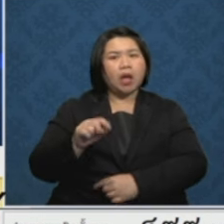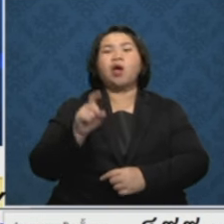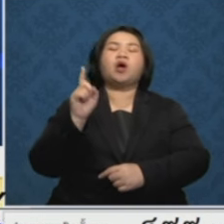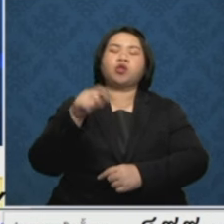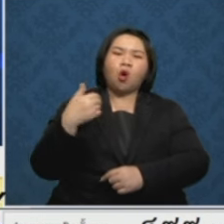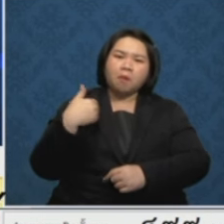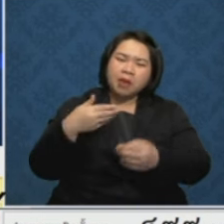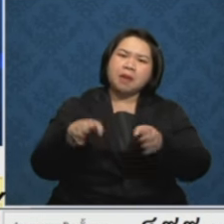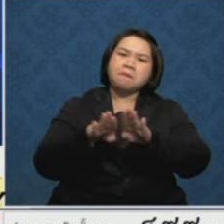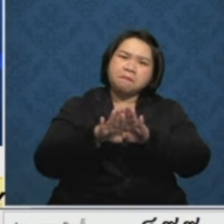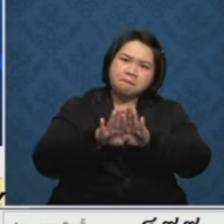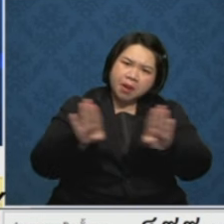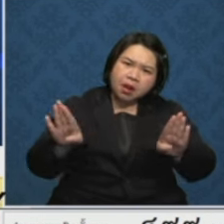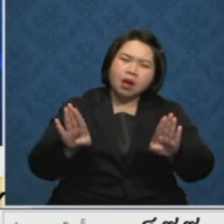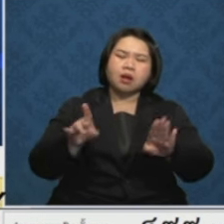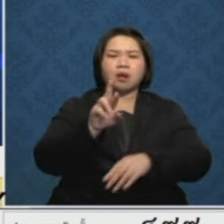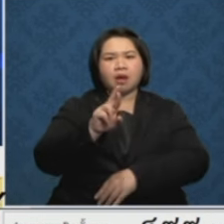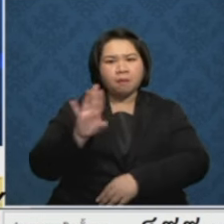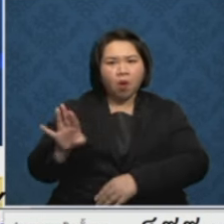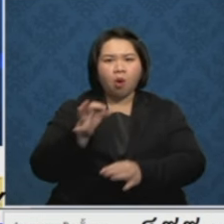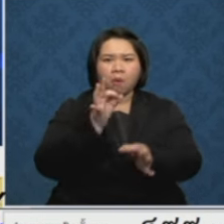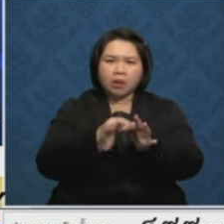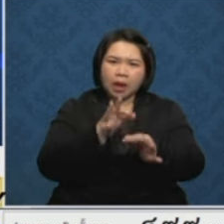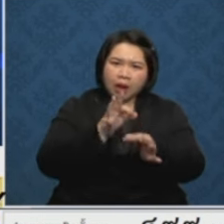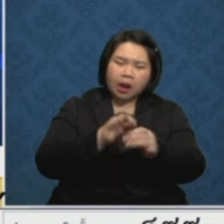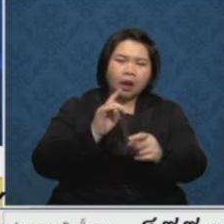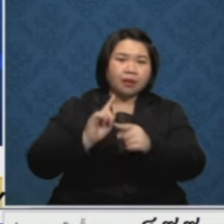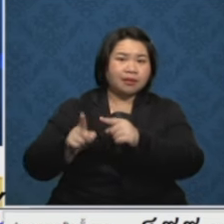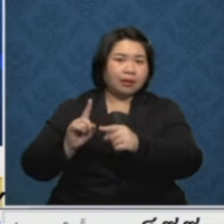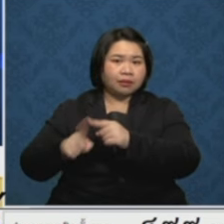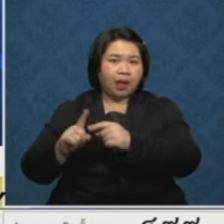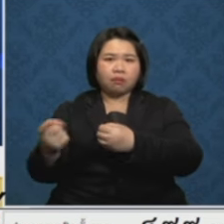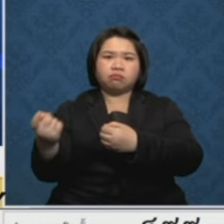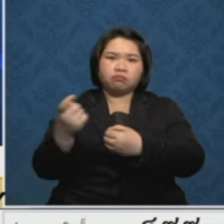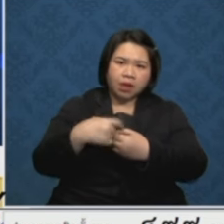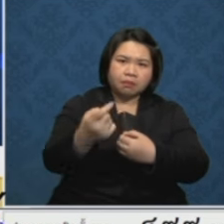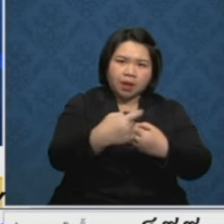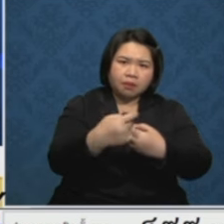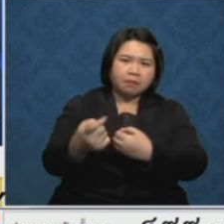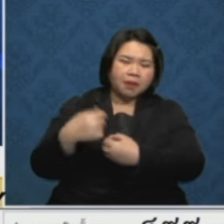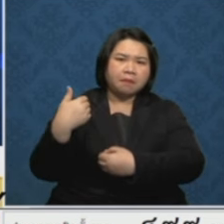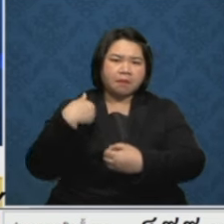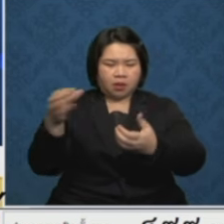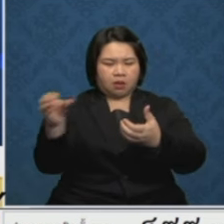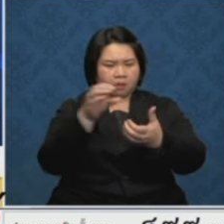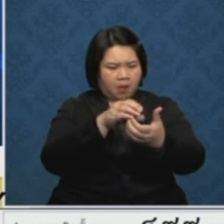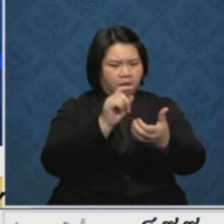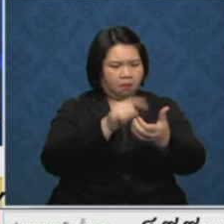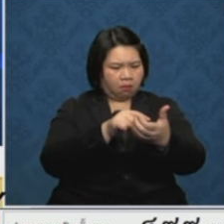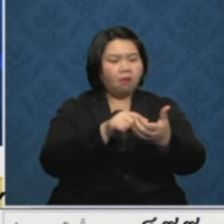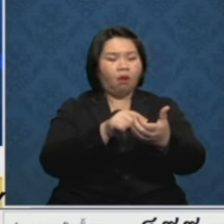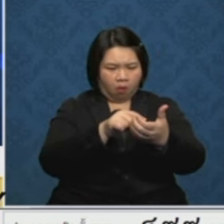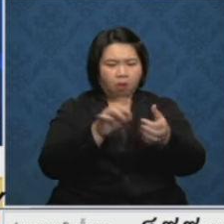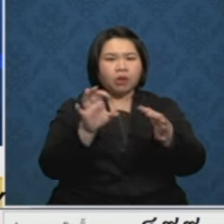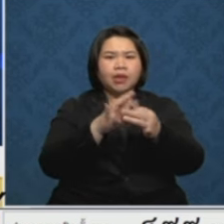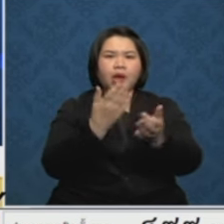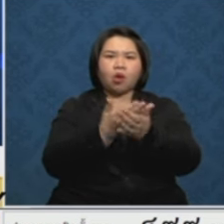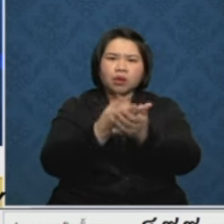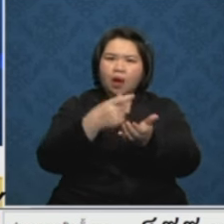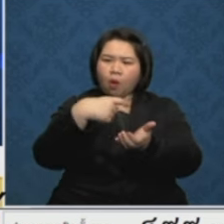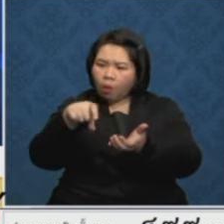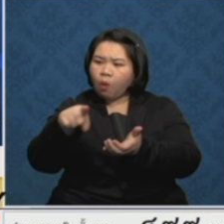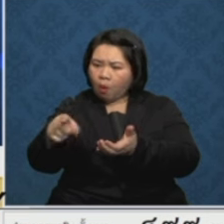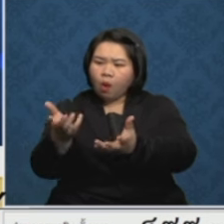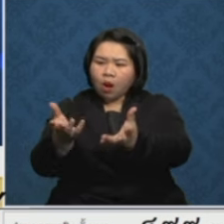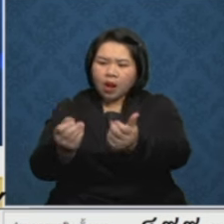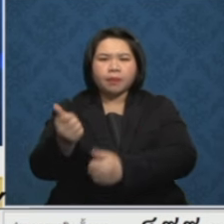loop system ต้องให้แบงก์พาณิชย์ต่างๆนะมามีอินเทอร์เฟซที่จะต้องรับชำระเงินดิจิทัลวอลเล็ตได้ด้